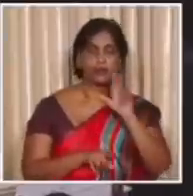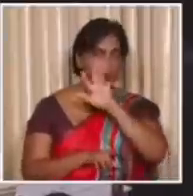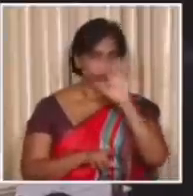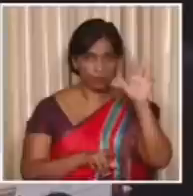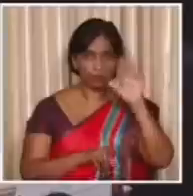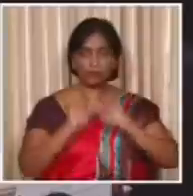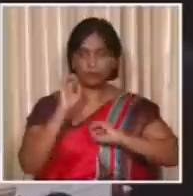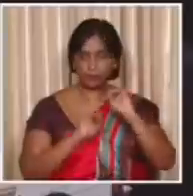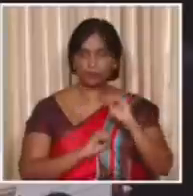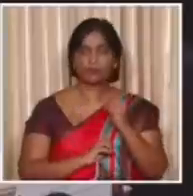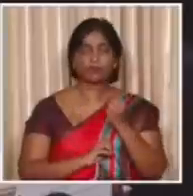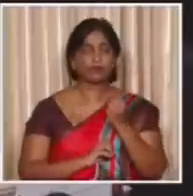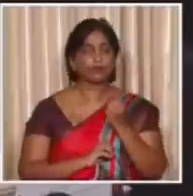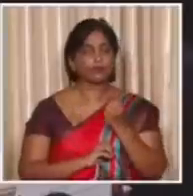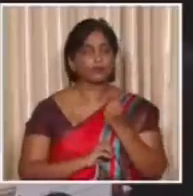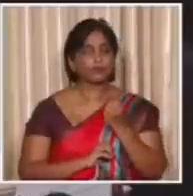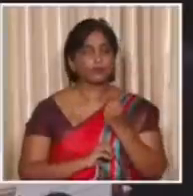19%ක